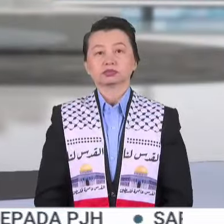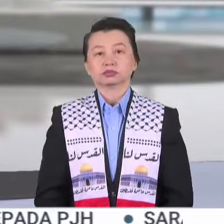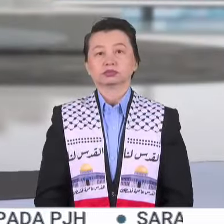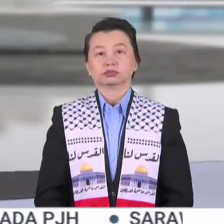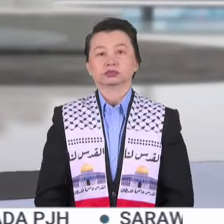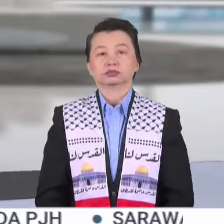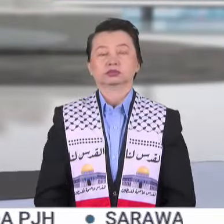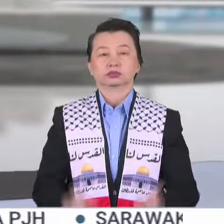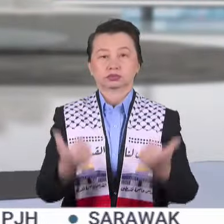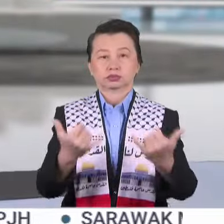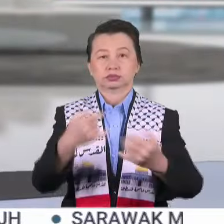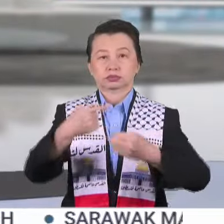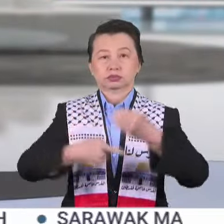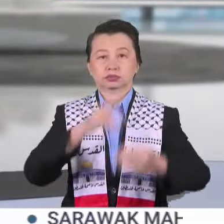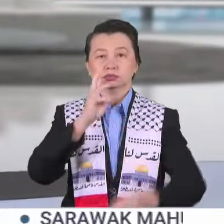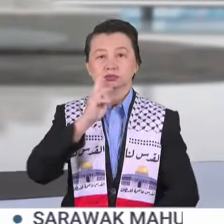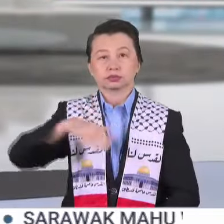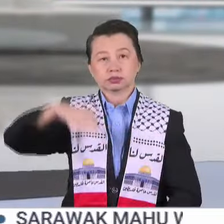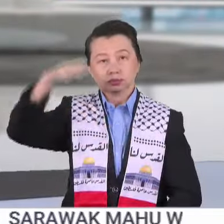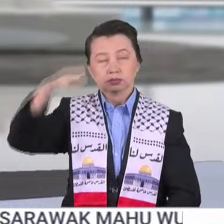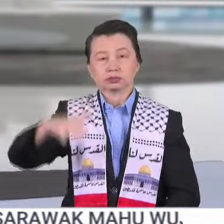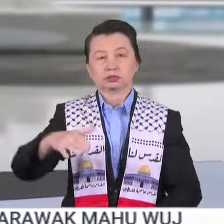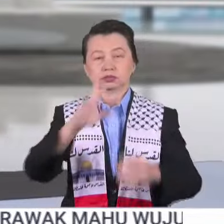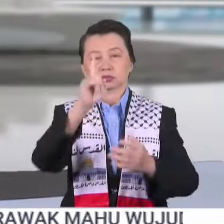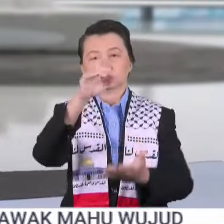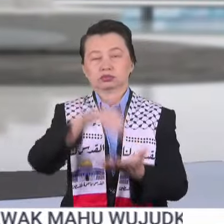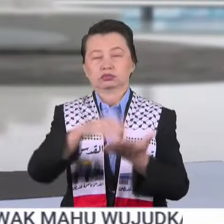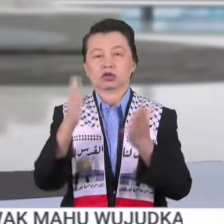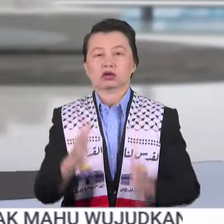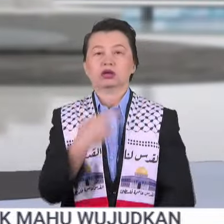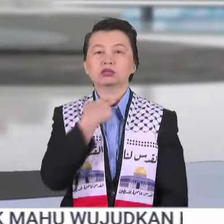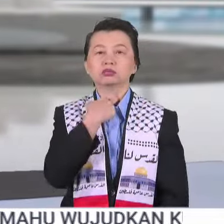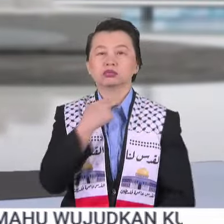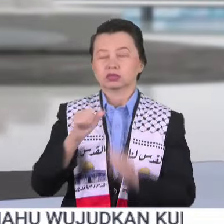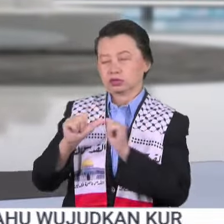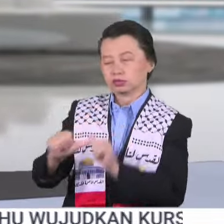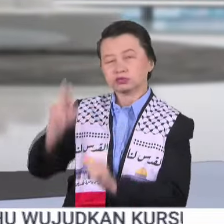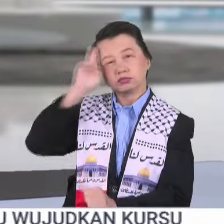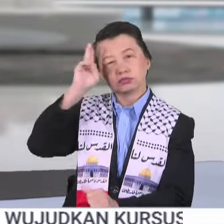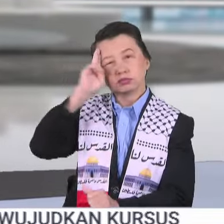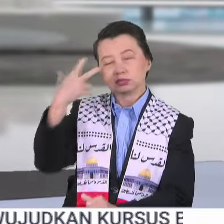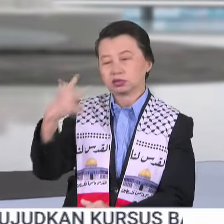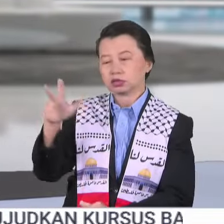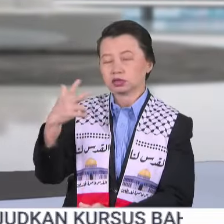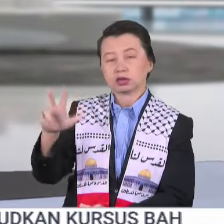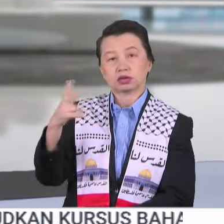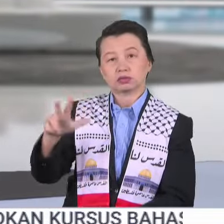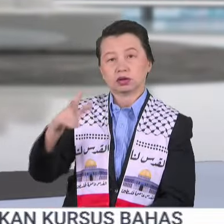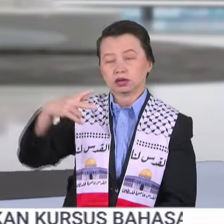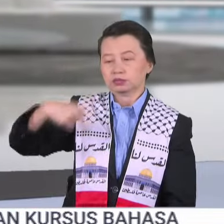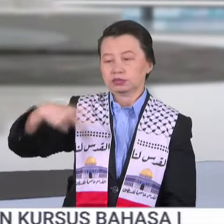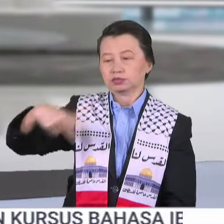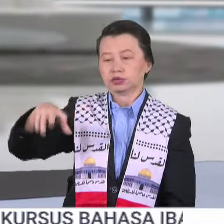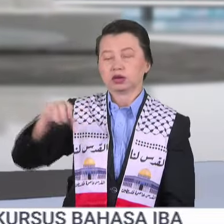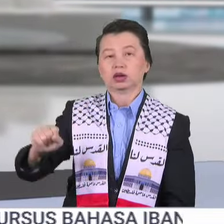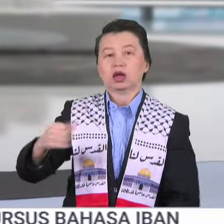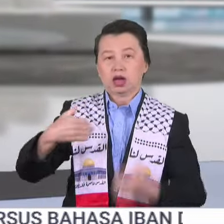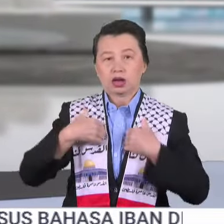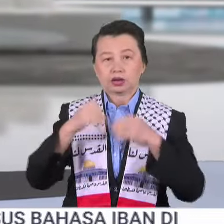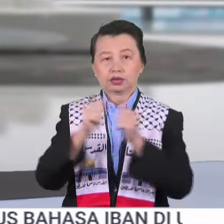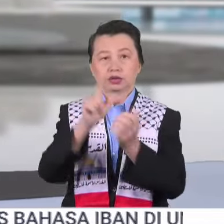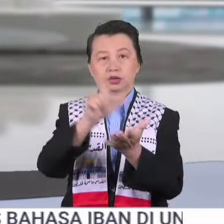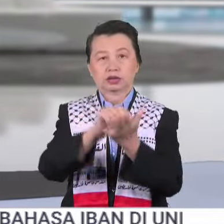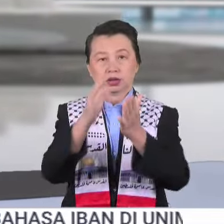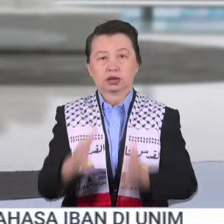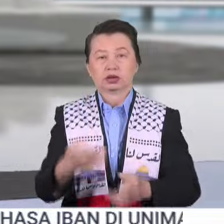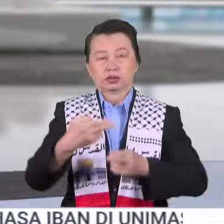Baik, beralih ke perkembangan banjir, lebih 1,000 penduduk terjejas masih ditempatkan di 13 pusat pemindahan sementara PPS. Langsung bersama